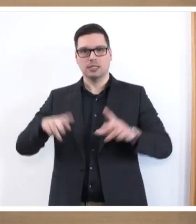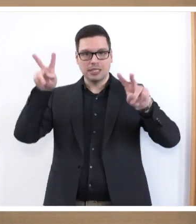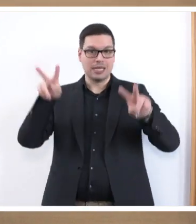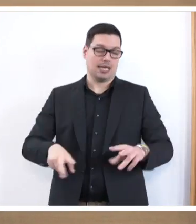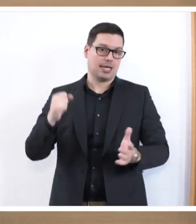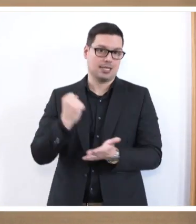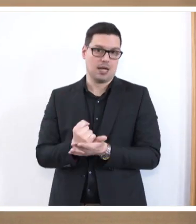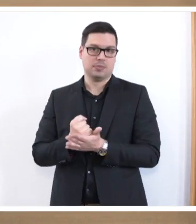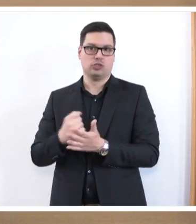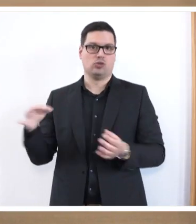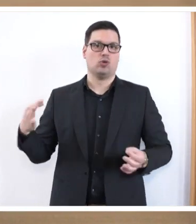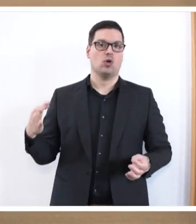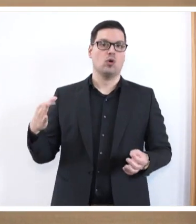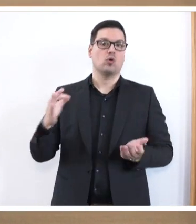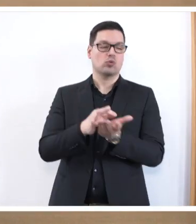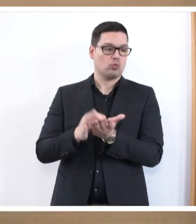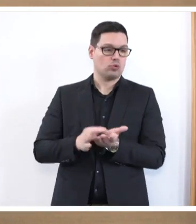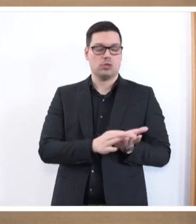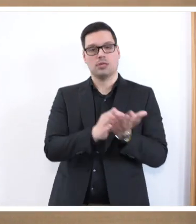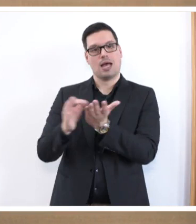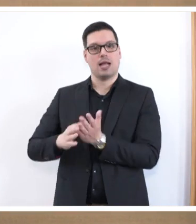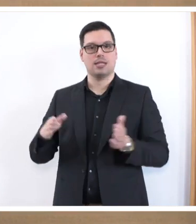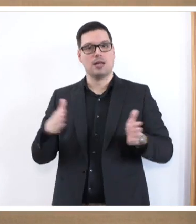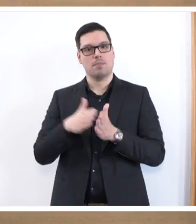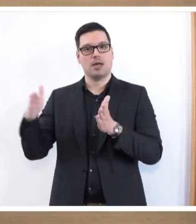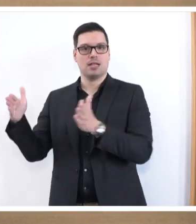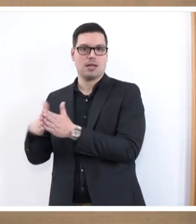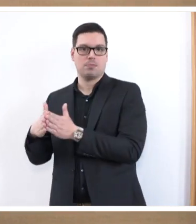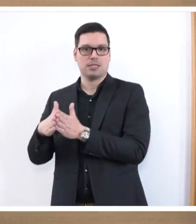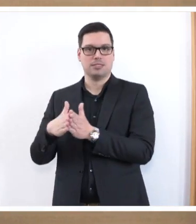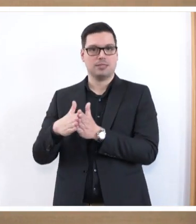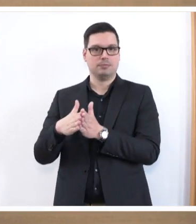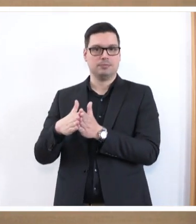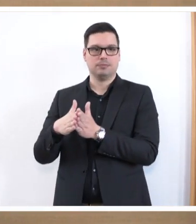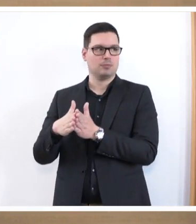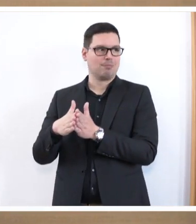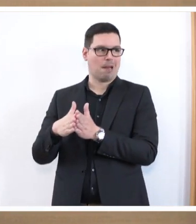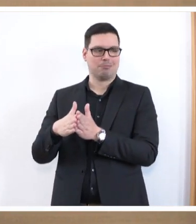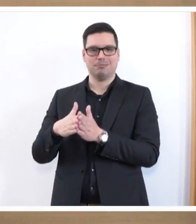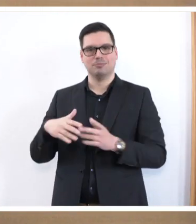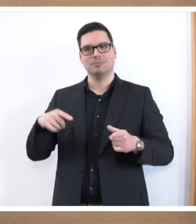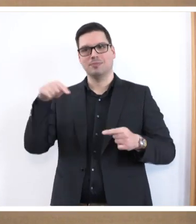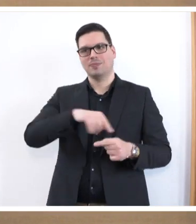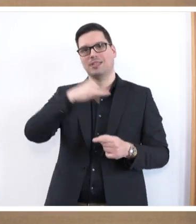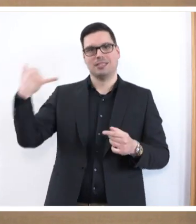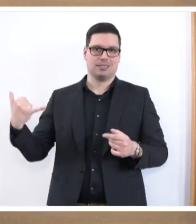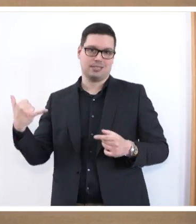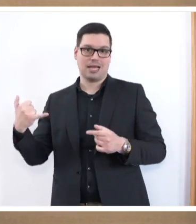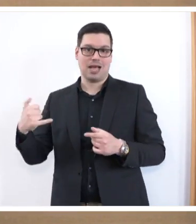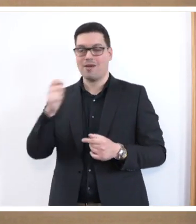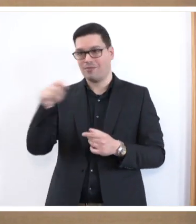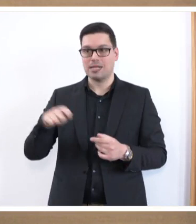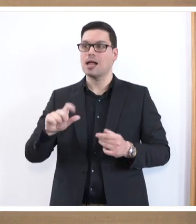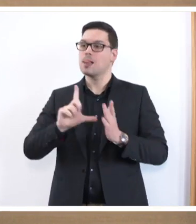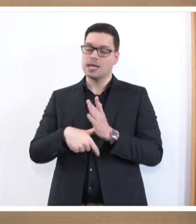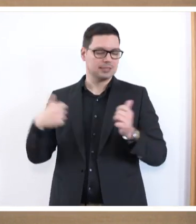in ihren kommunalen Parlamenten eingebracht haben und an diejenigen, die sich insbesondere auch dieses Jahr wieder zur Wahl stellen. Sie alle